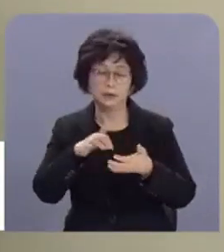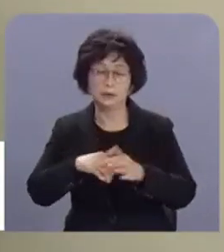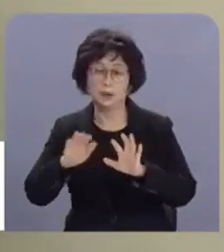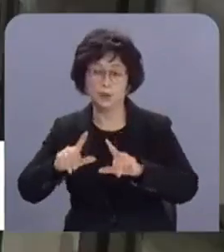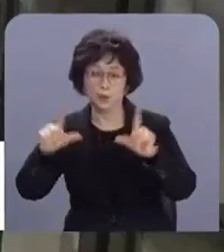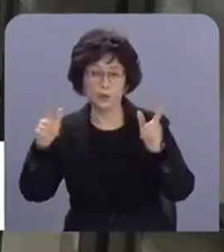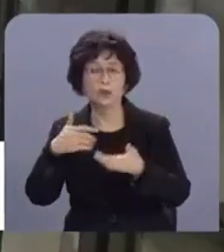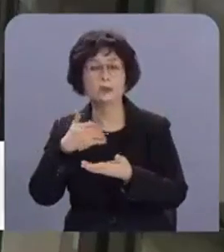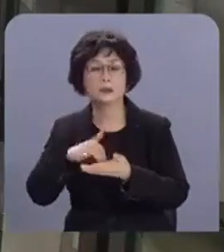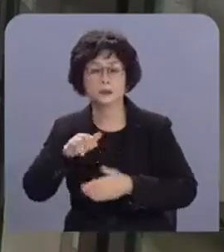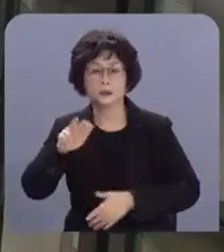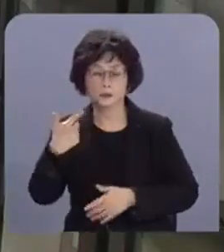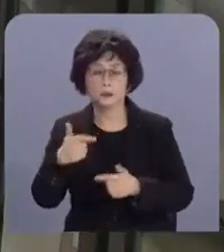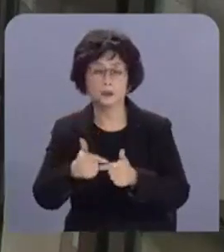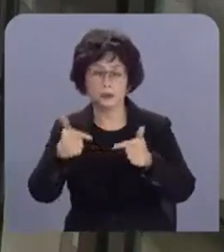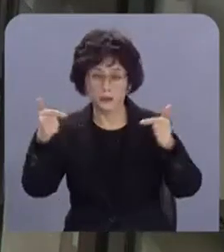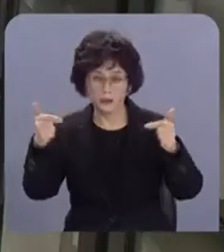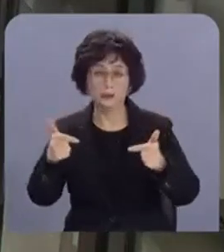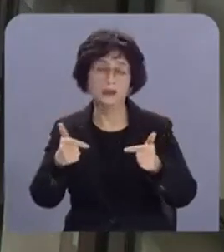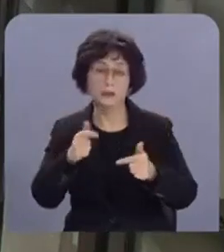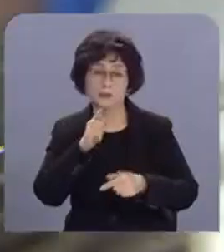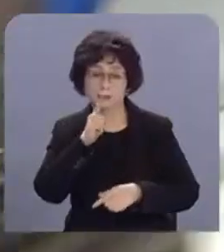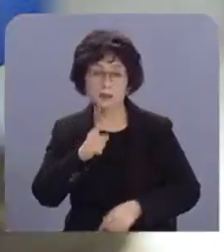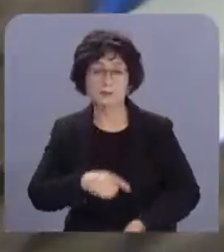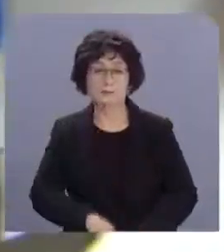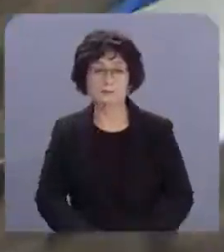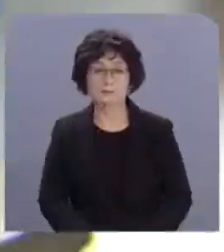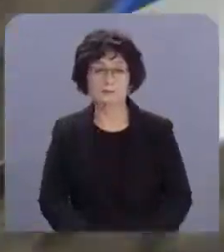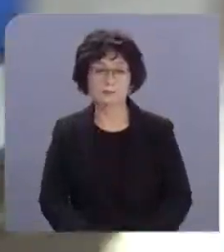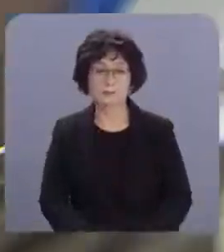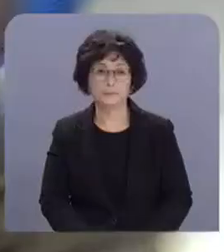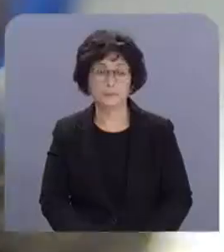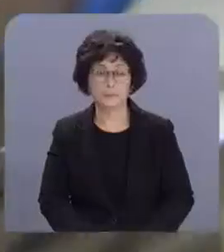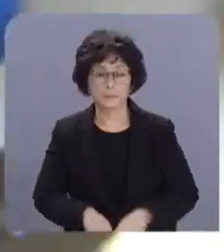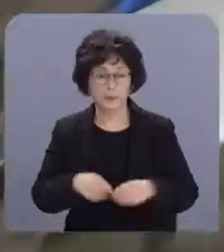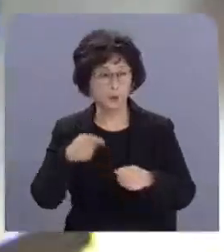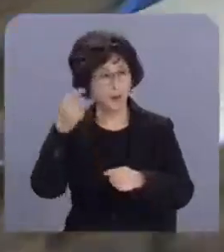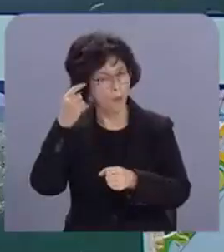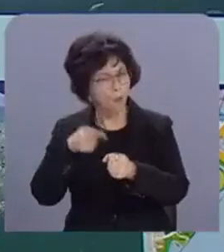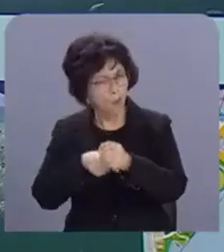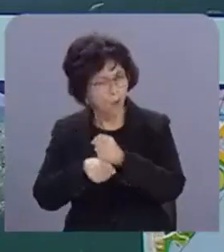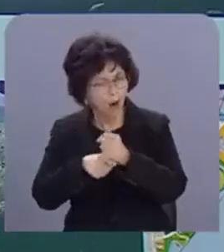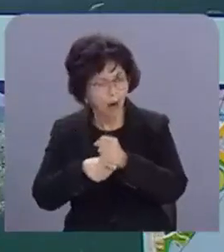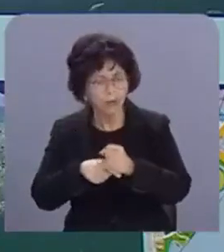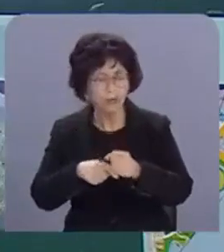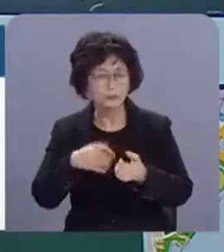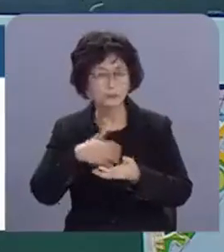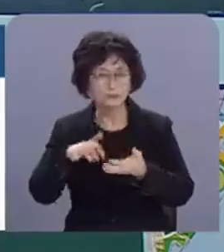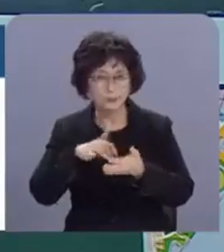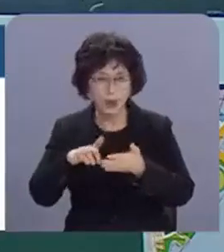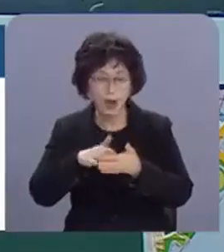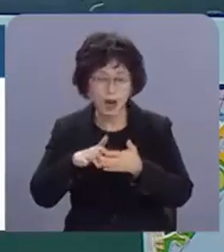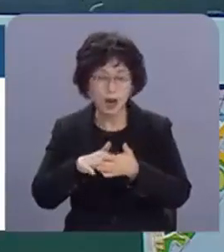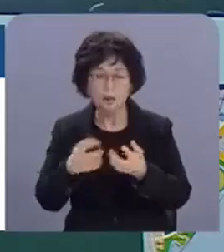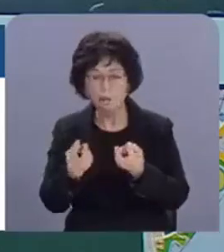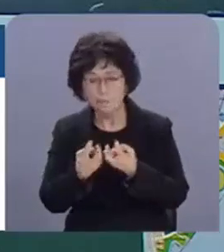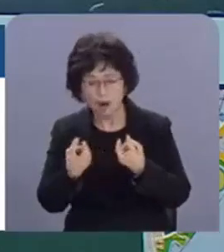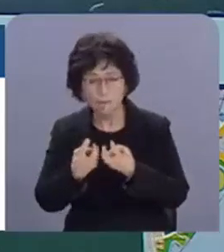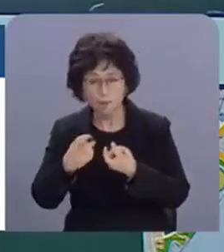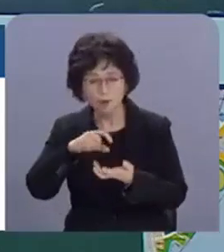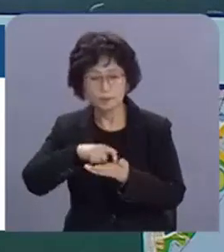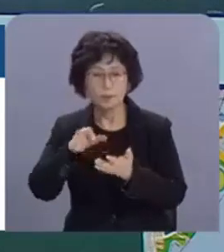700건으로 늘린다는게 그나마 확대된 대책입니다 과학적인 데이터 그 다음에 방출 방법 방사능 유출 정도